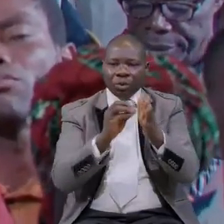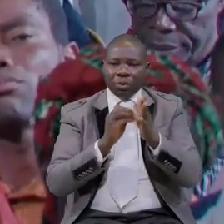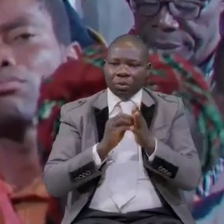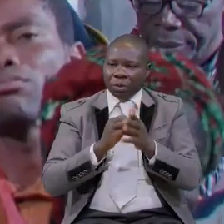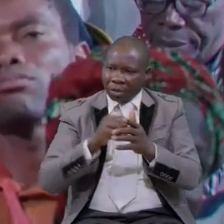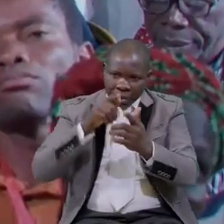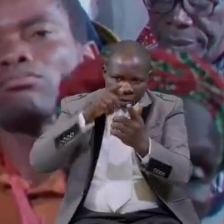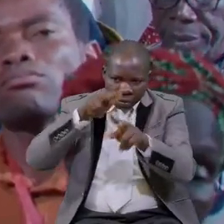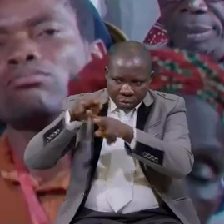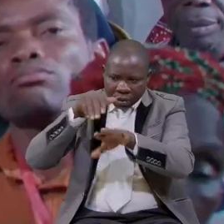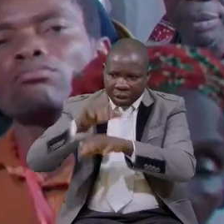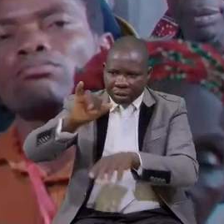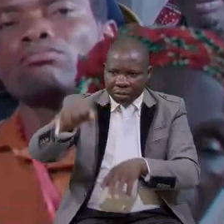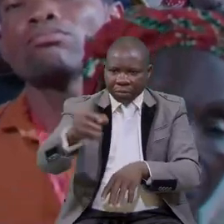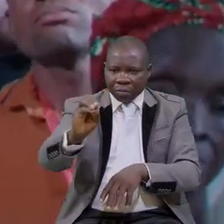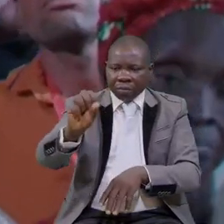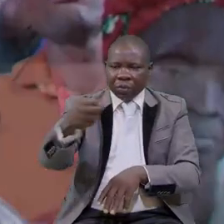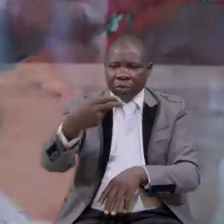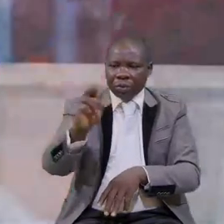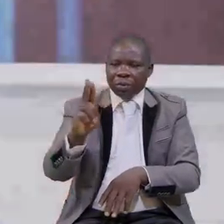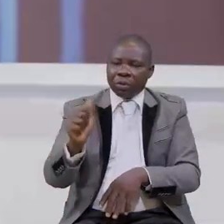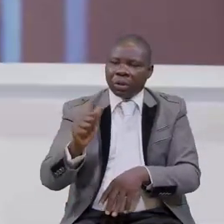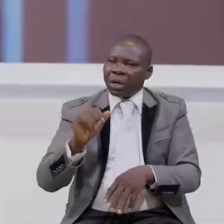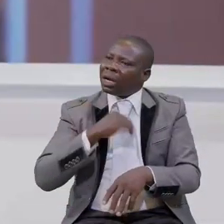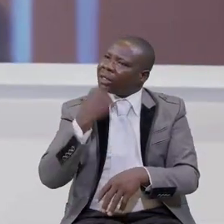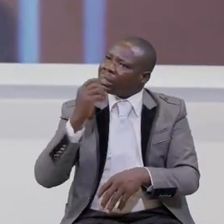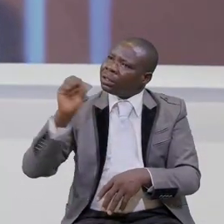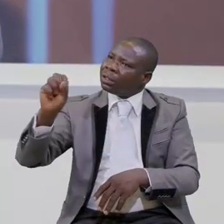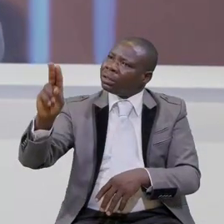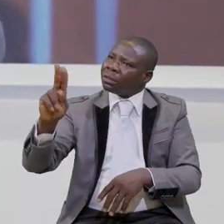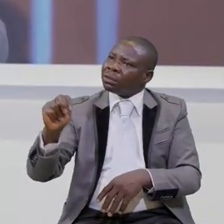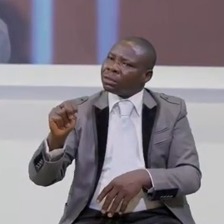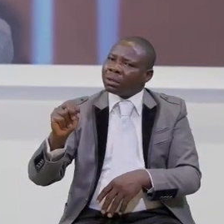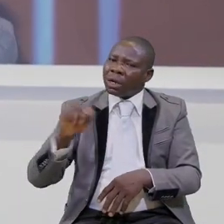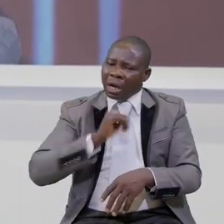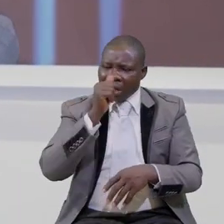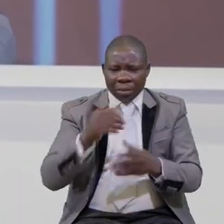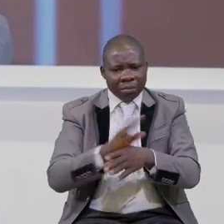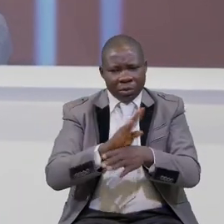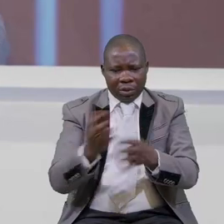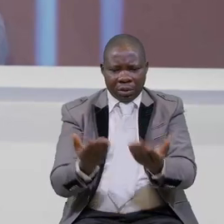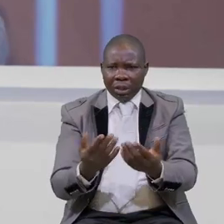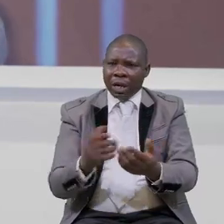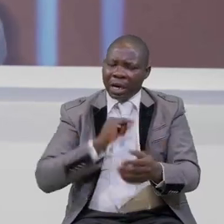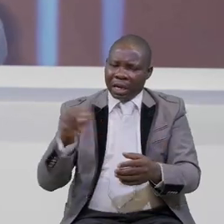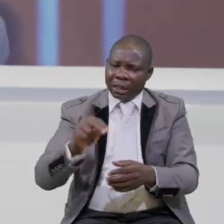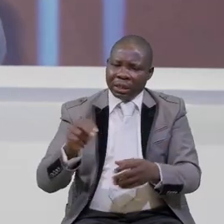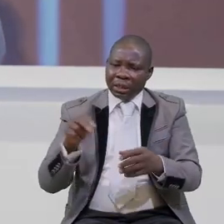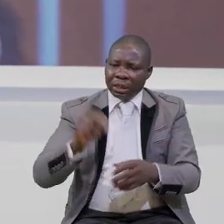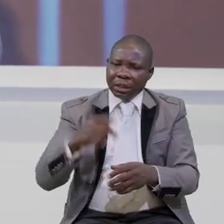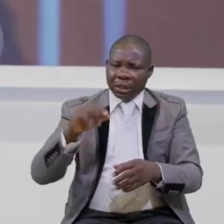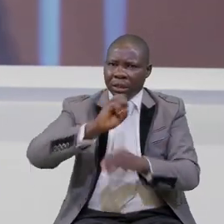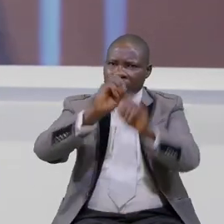Voyez Josué. Il a des fils. Soleil, je suis occupé ici. On a besoin de ta lumière. Reste là-bas,